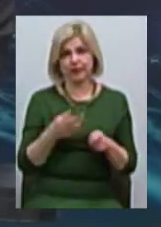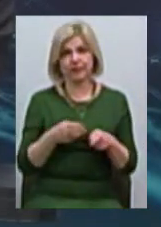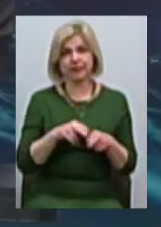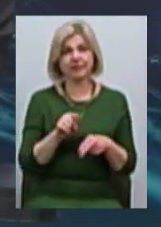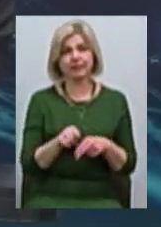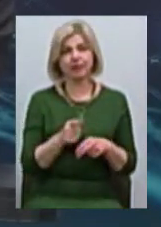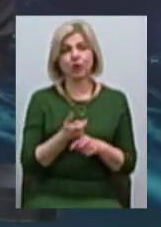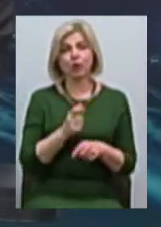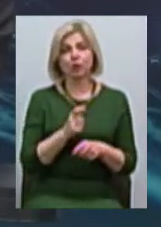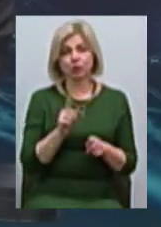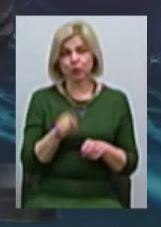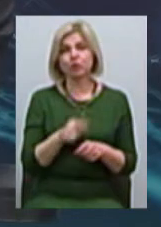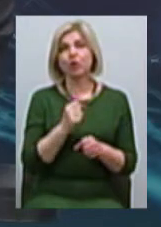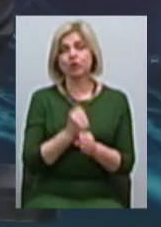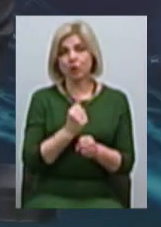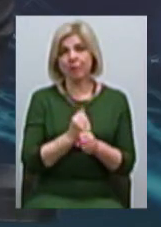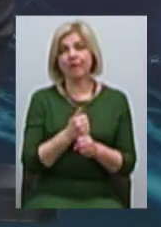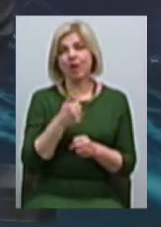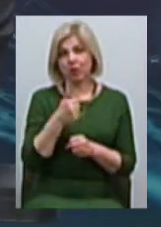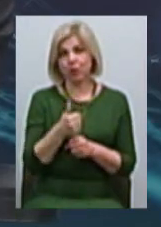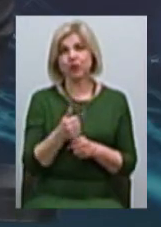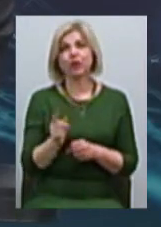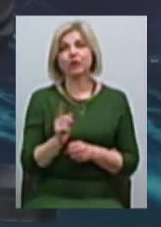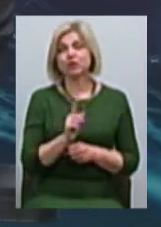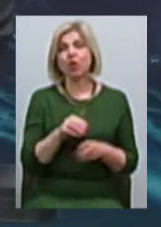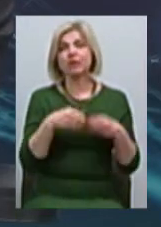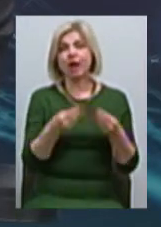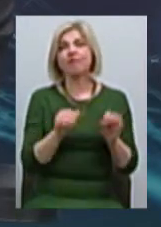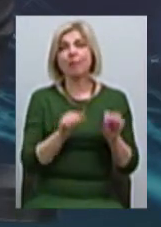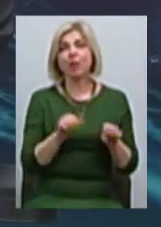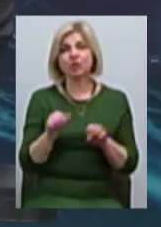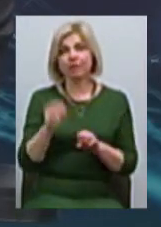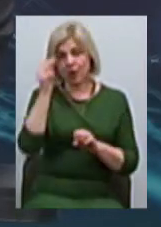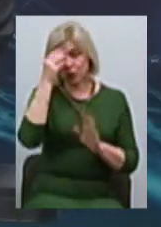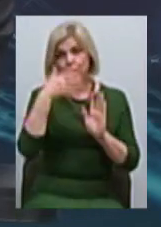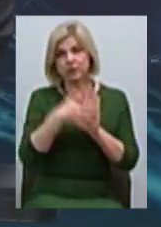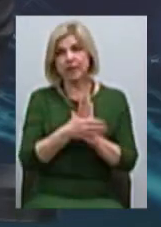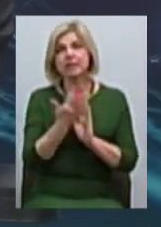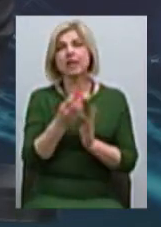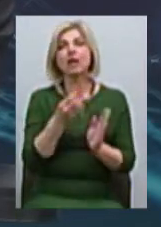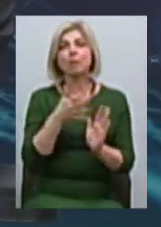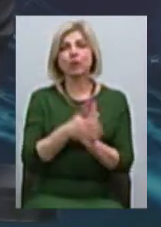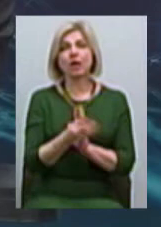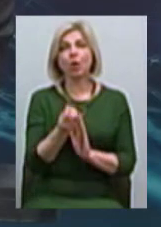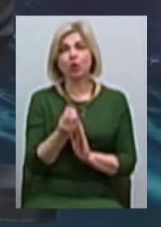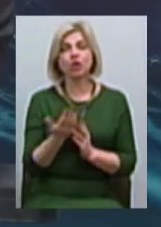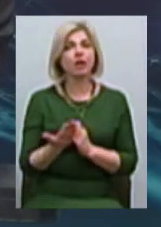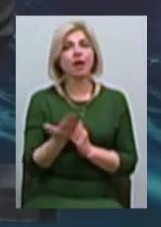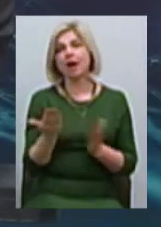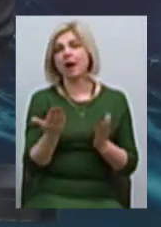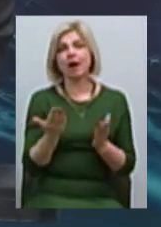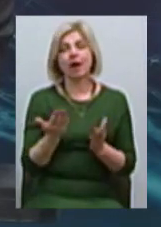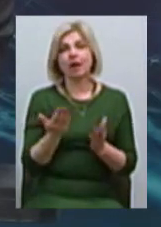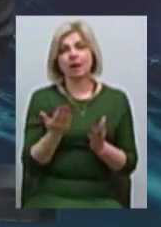розповсюджуватися. Дуже зробив таку хорошу штуку, що дав можливість дослідити, скільки потрачено грошей,